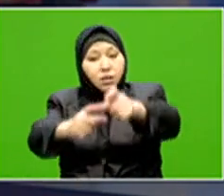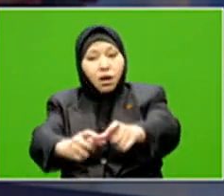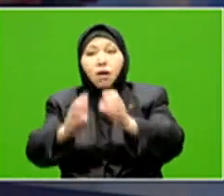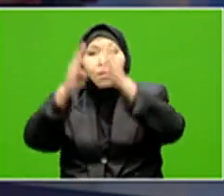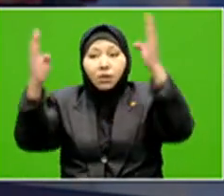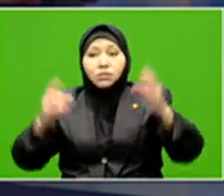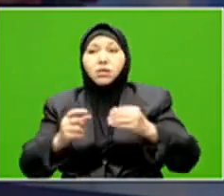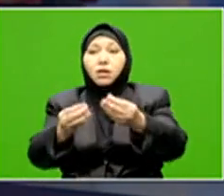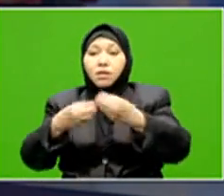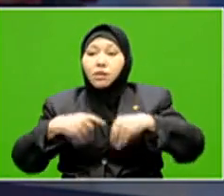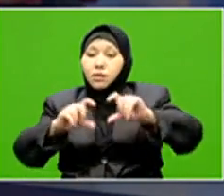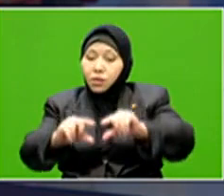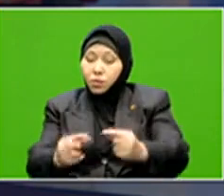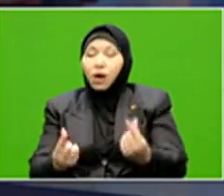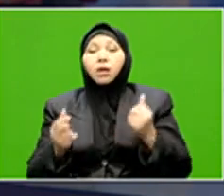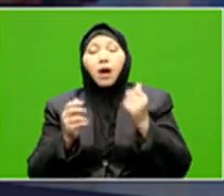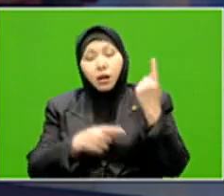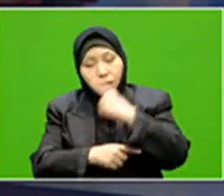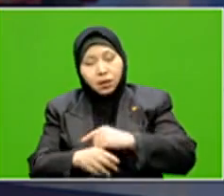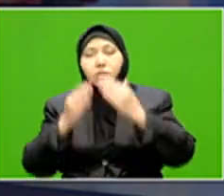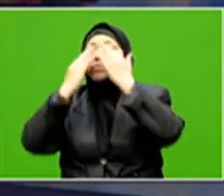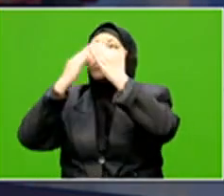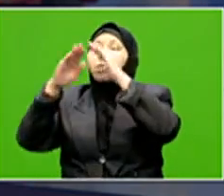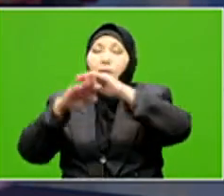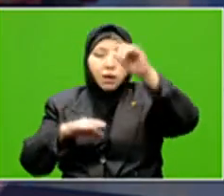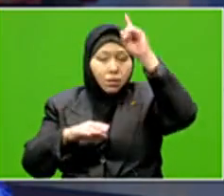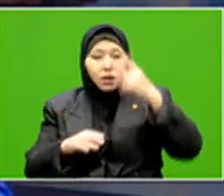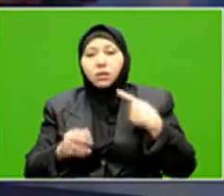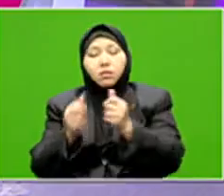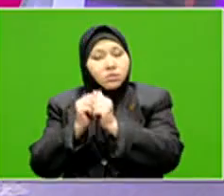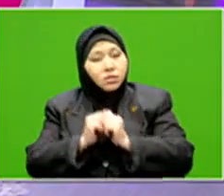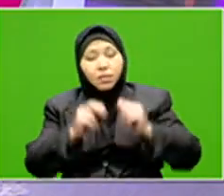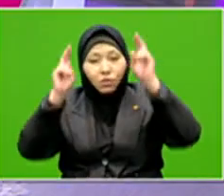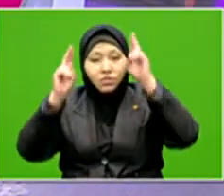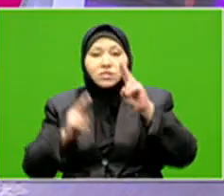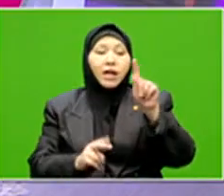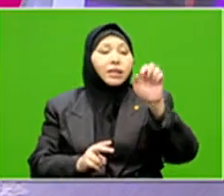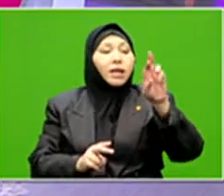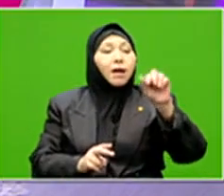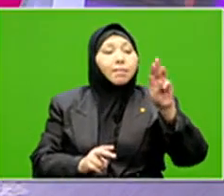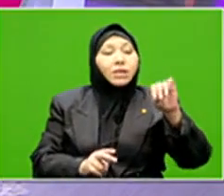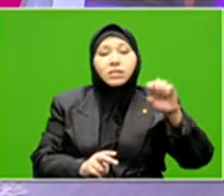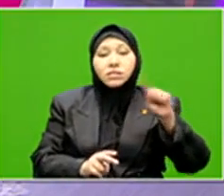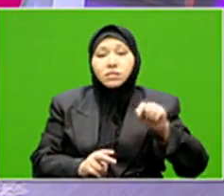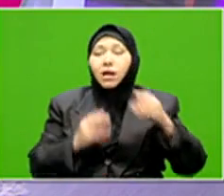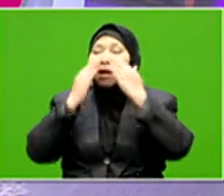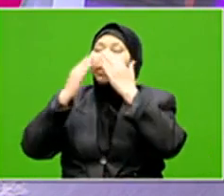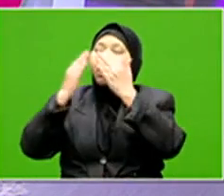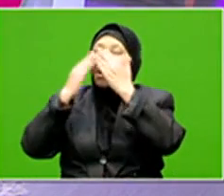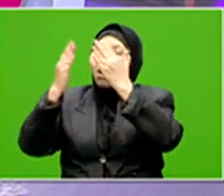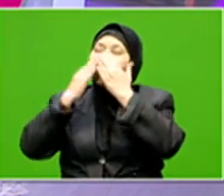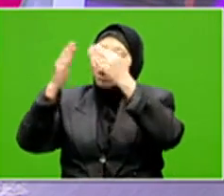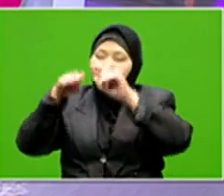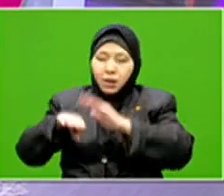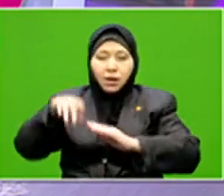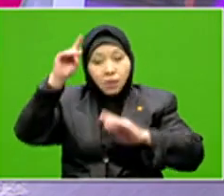Dan alhamdulillah pada hari ini kita bersama Ustaz Tirmizi. Apa khabar Ustaz? Baik, alhamdulillah. Alhamdulillah. Khabar? Baik, alhamdulillah Ustaz, ya. Kita